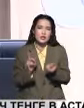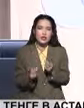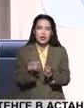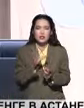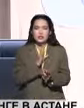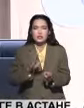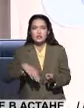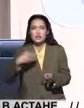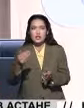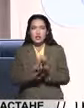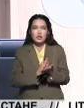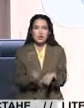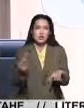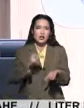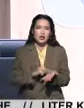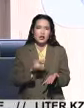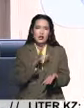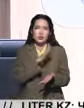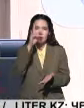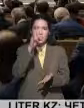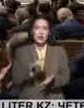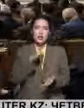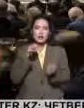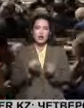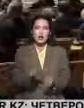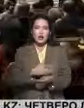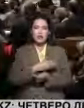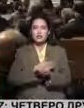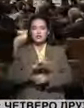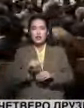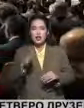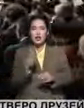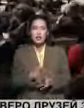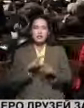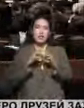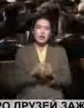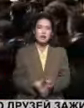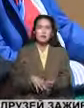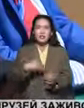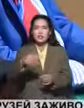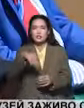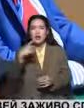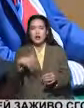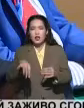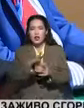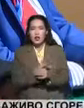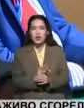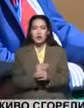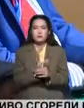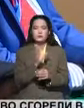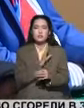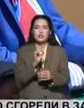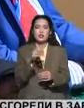стран – это своего рода панацея. Казахстан – страна с 9-й территорией в мире, где есть 200 миллионов гектаров сельскохозяйственных угодий, как поле